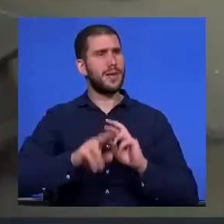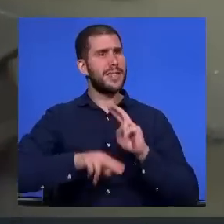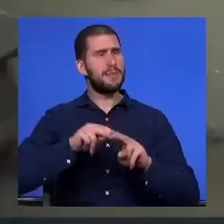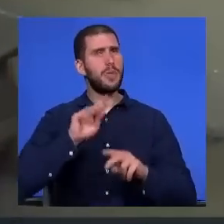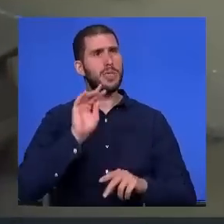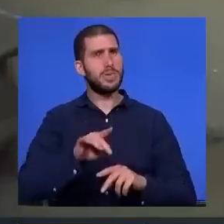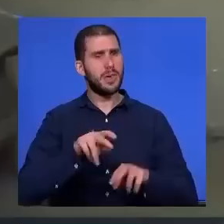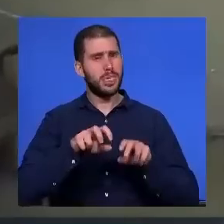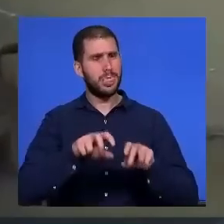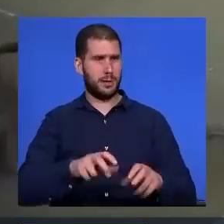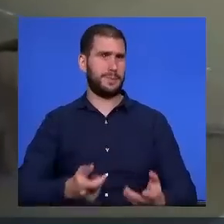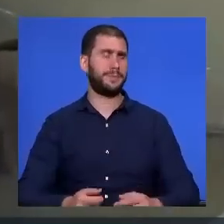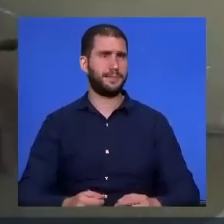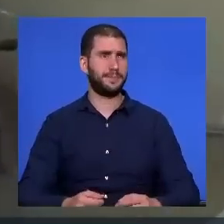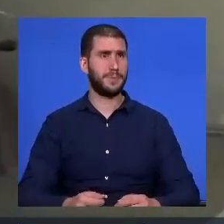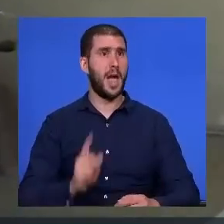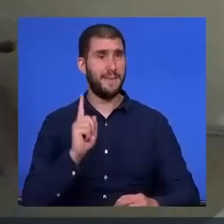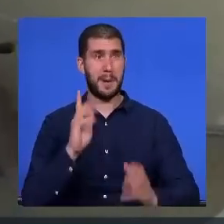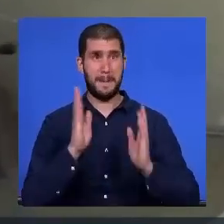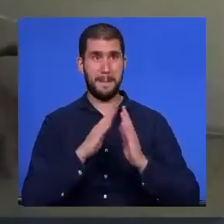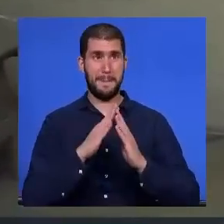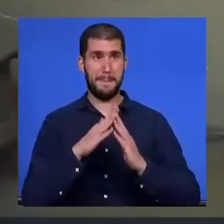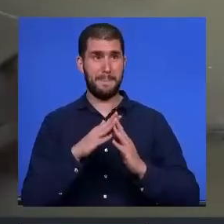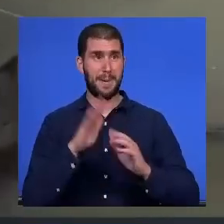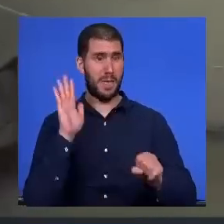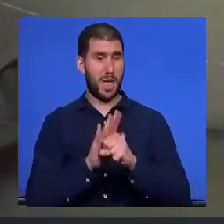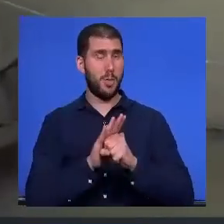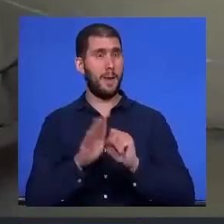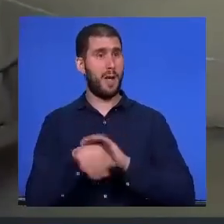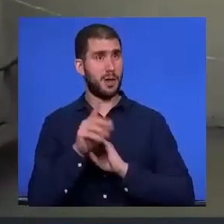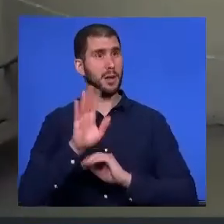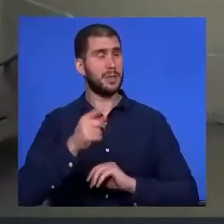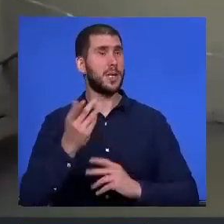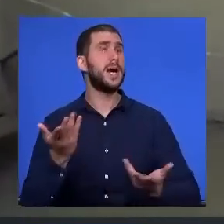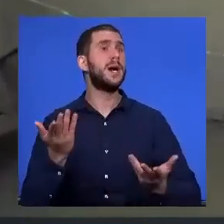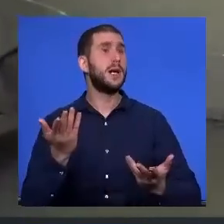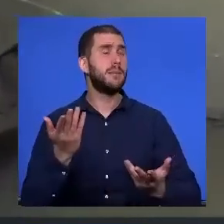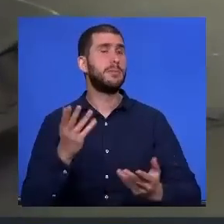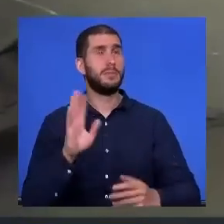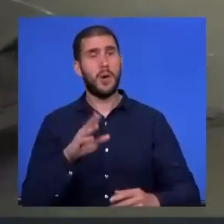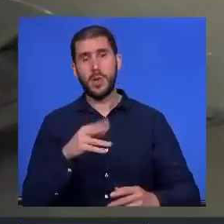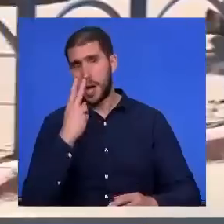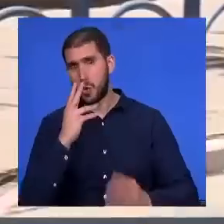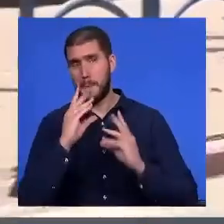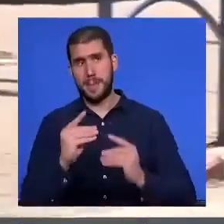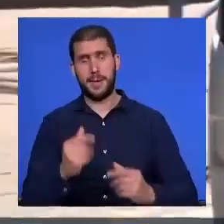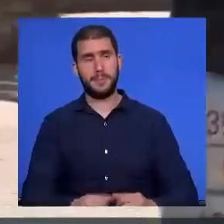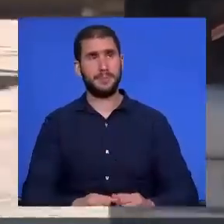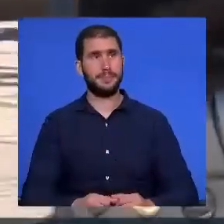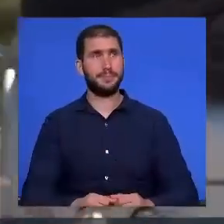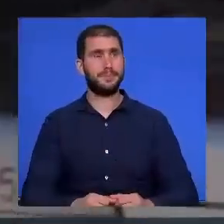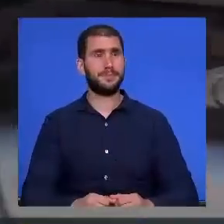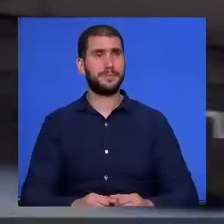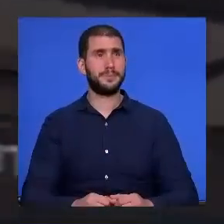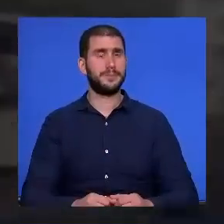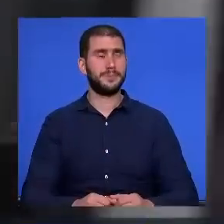טיפול נגד פולשים. אבל בית אטום, ריק, גם זה, גם זה לידו, וגם עוד כמה שראינו בדרך.